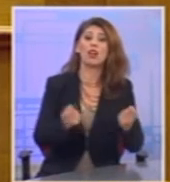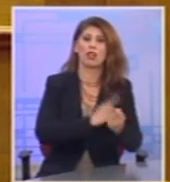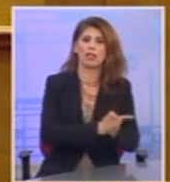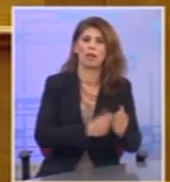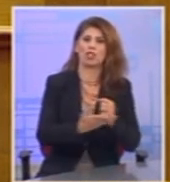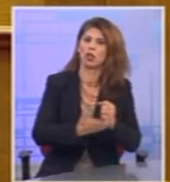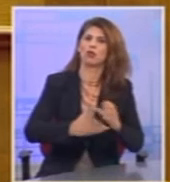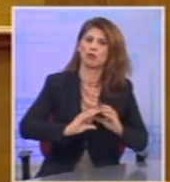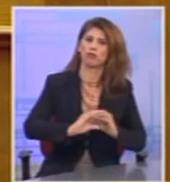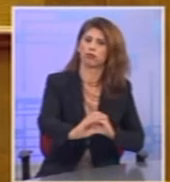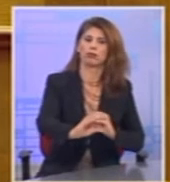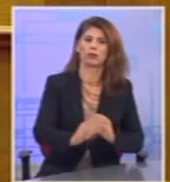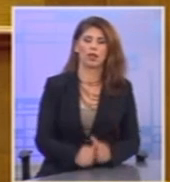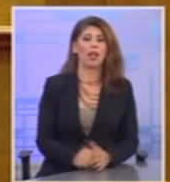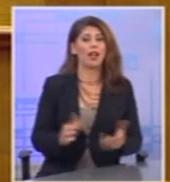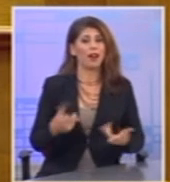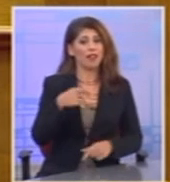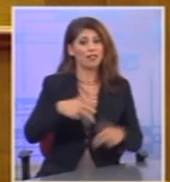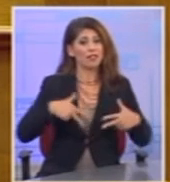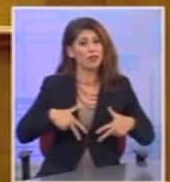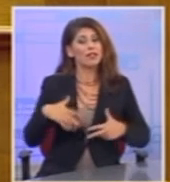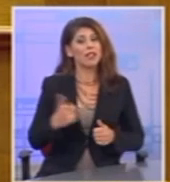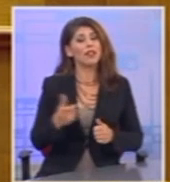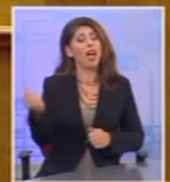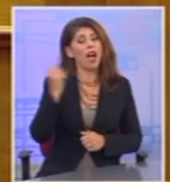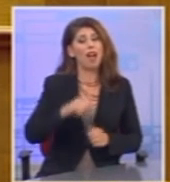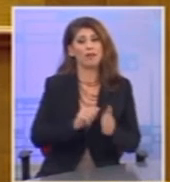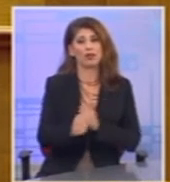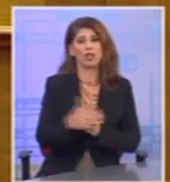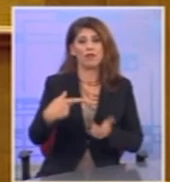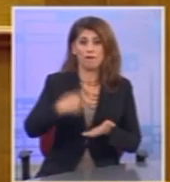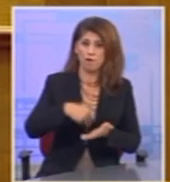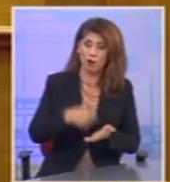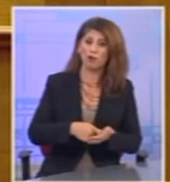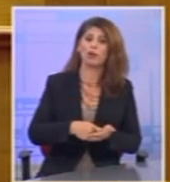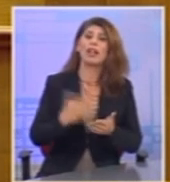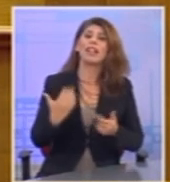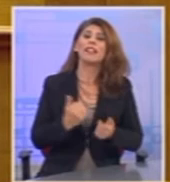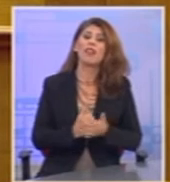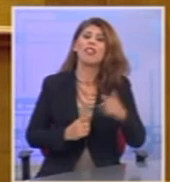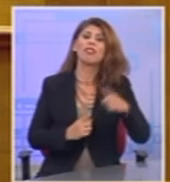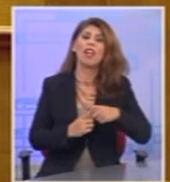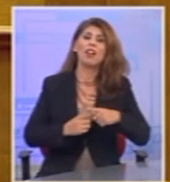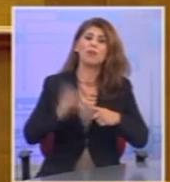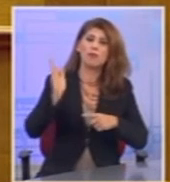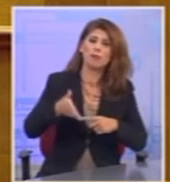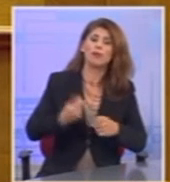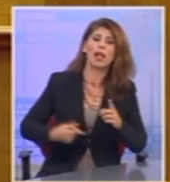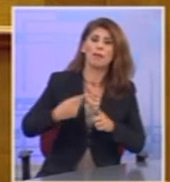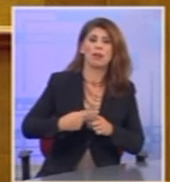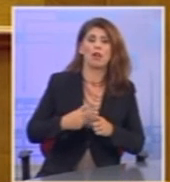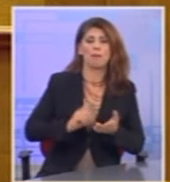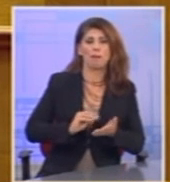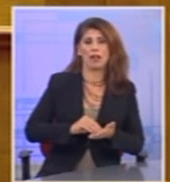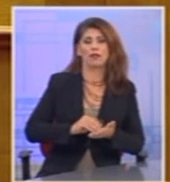άλλες προτεραιότητες και βάζει φόρους και τέλη, φόρους ατελέσφορους. Και δεν μιλώ για τις δαπάνες